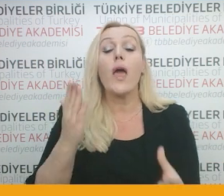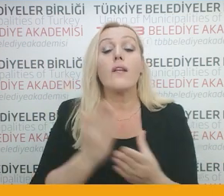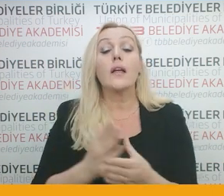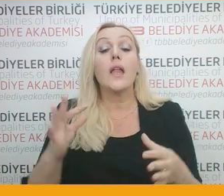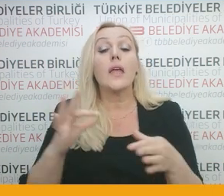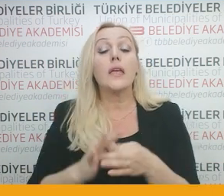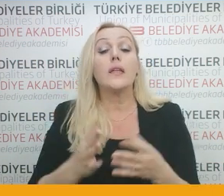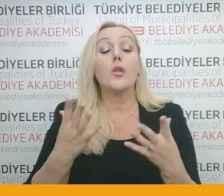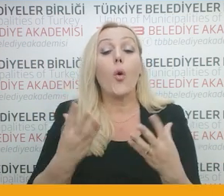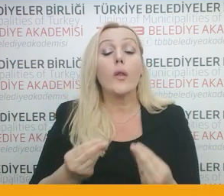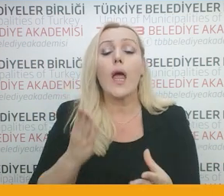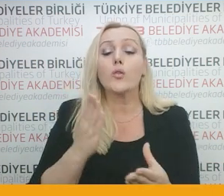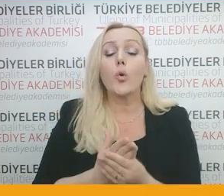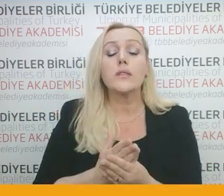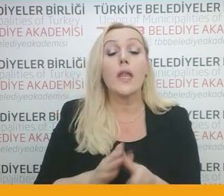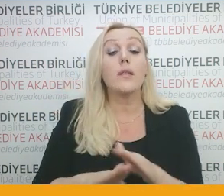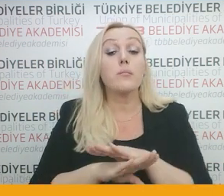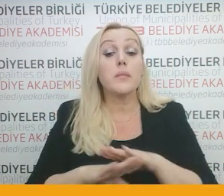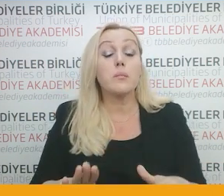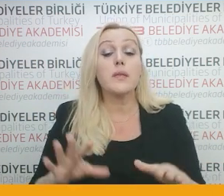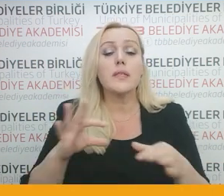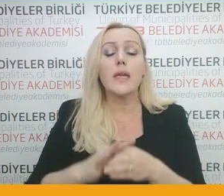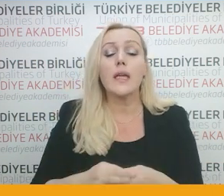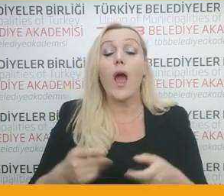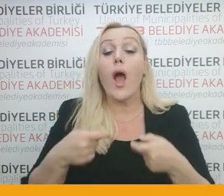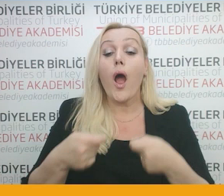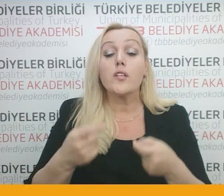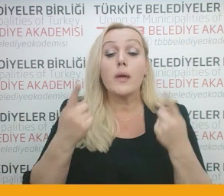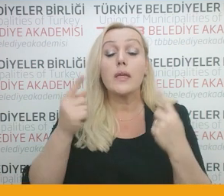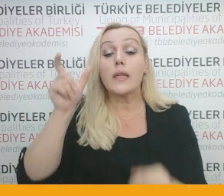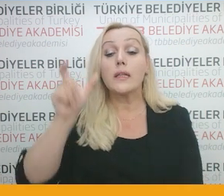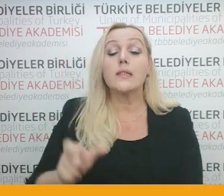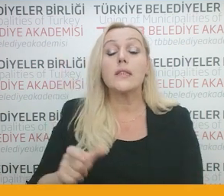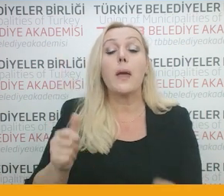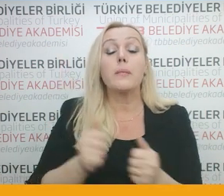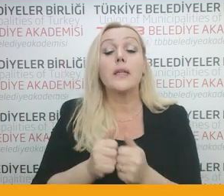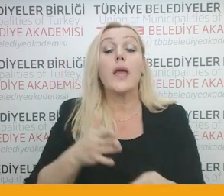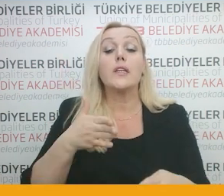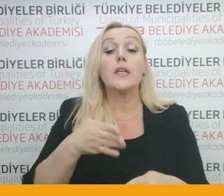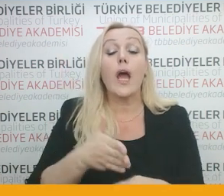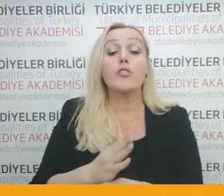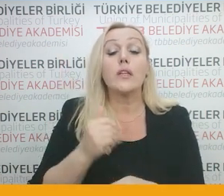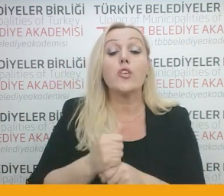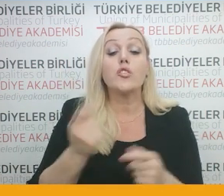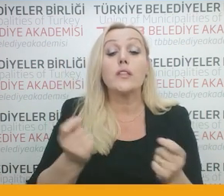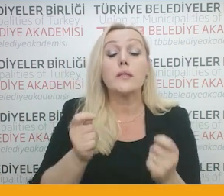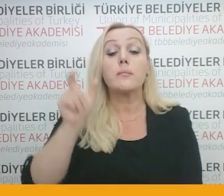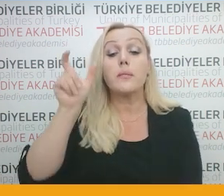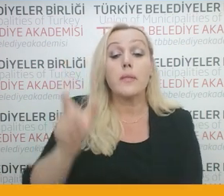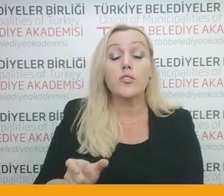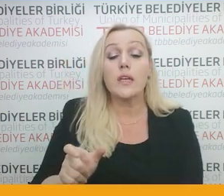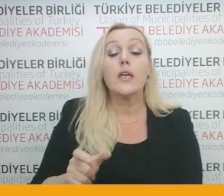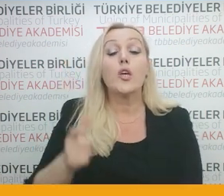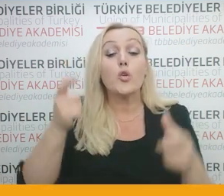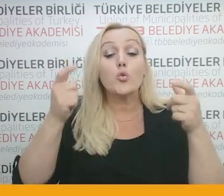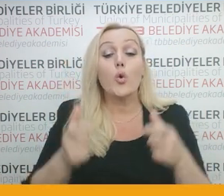ilgili dosyanın tamamlanması ile ilgili harcama yetkilisiyle birlikte gerçekleştirme görevlisi de sorumludur. Ödeme